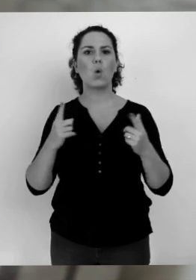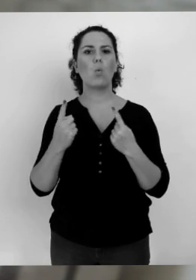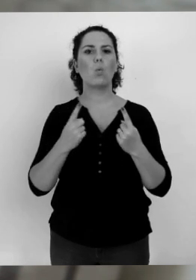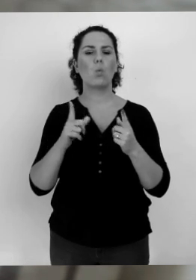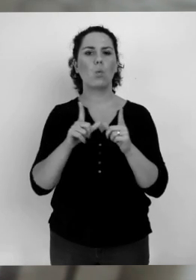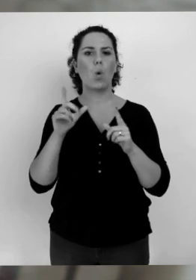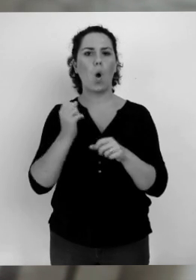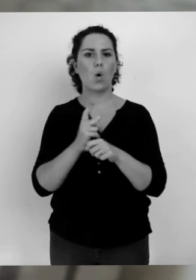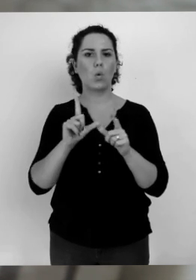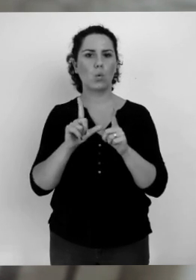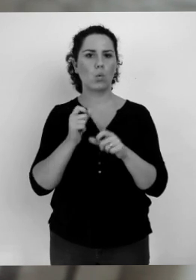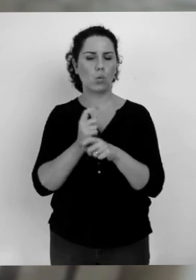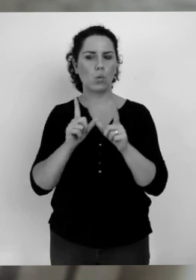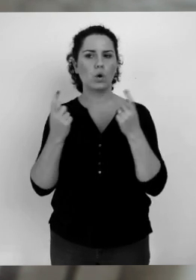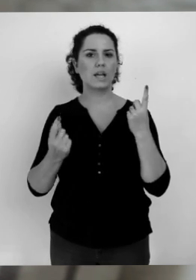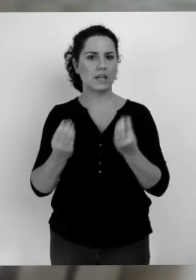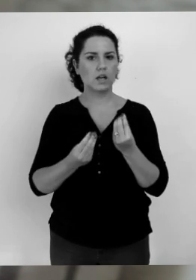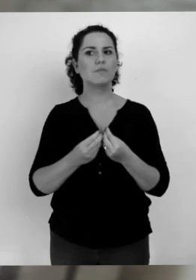igra? Je.